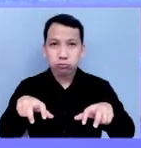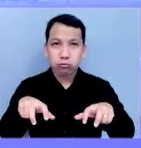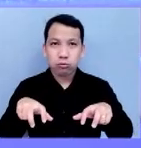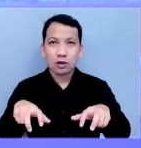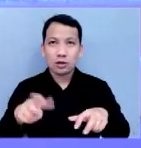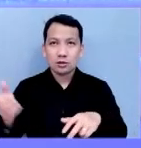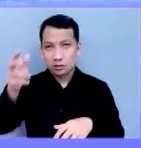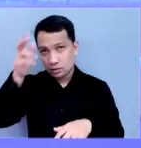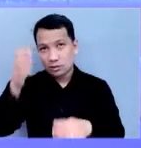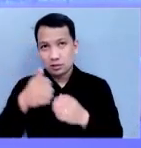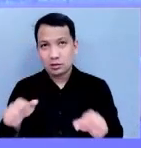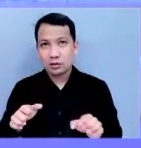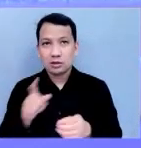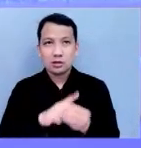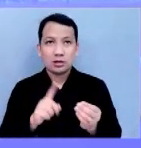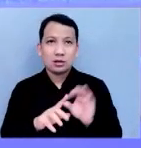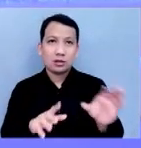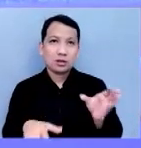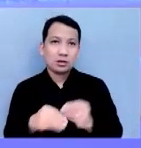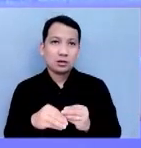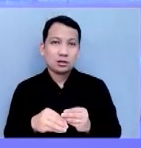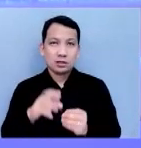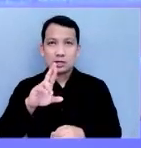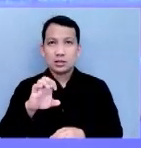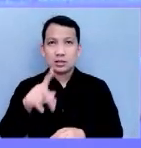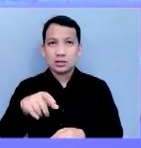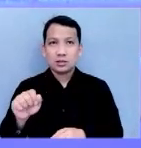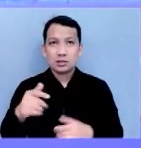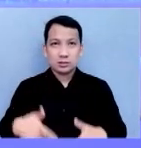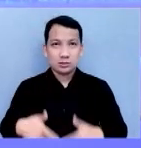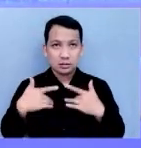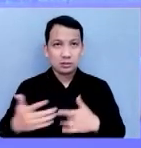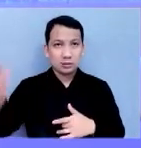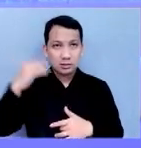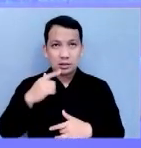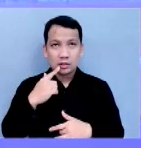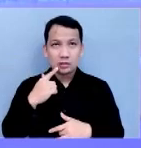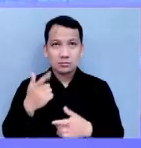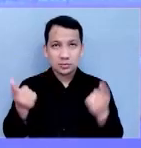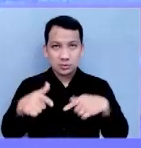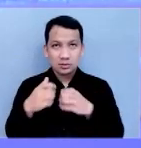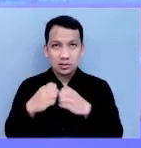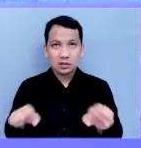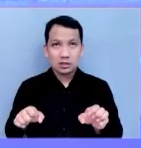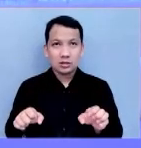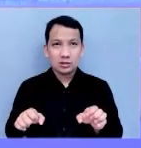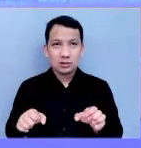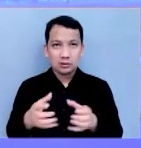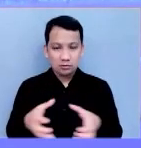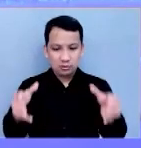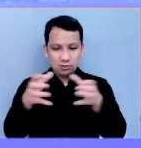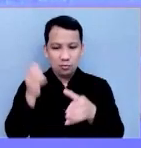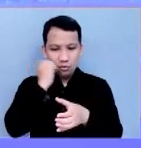Ang common knowledge rito, ang mga reptile na buhay mula sa itlog. Kaya it follows daw na itlog